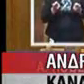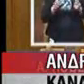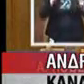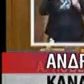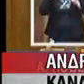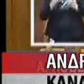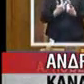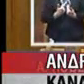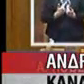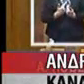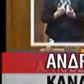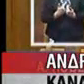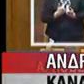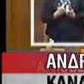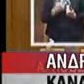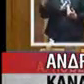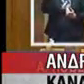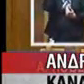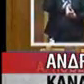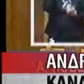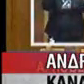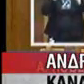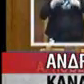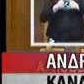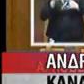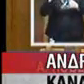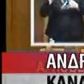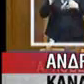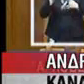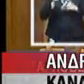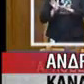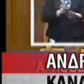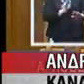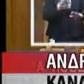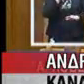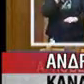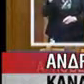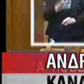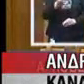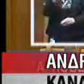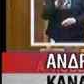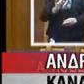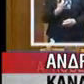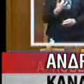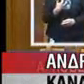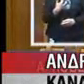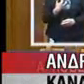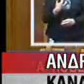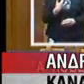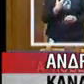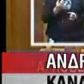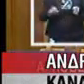υπολογίζουμε έννοια πολιτικού κόστους. Να τελειώνουμε πια με αυτή την άθλια έννοια της